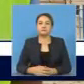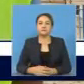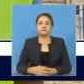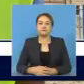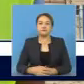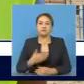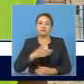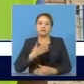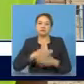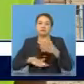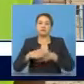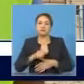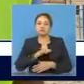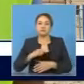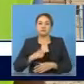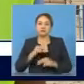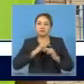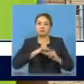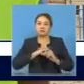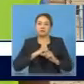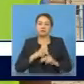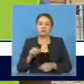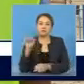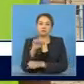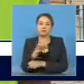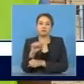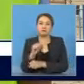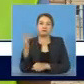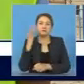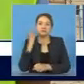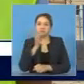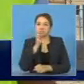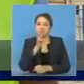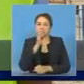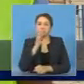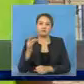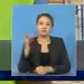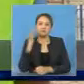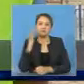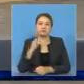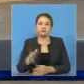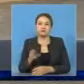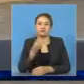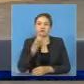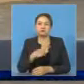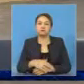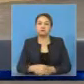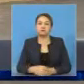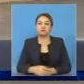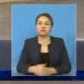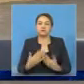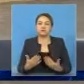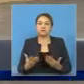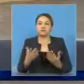Я доволен своей работой, тружусь водителем на машине. Есть постоянный заработок, постоянная работа, все хорошо. На данный момент